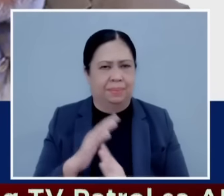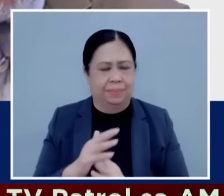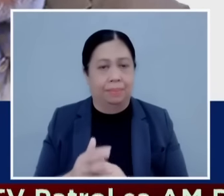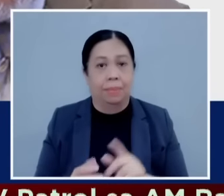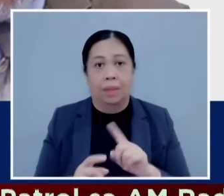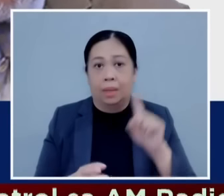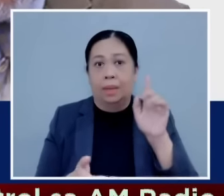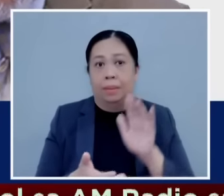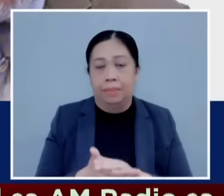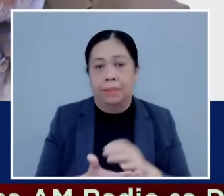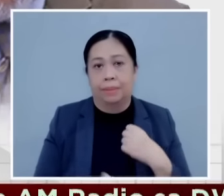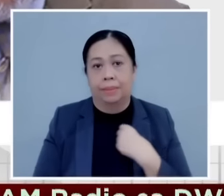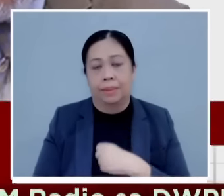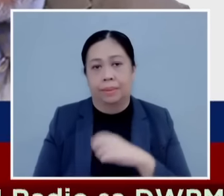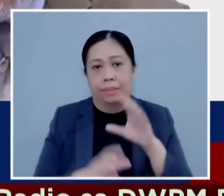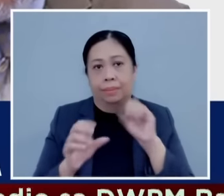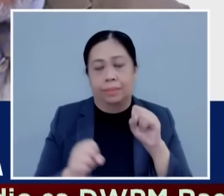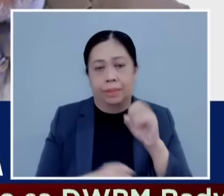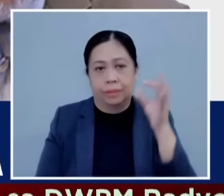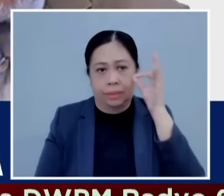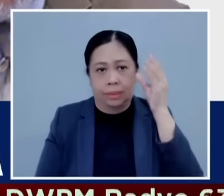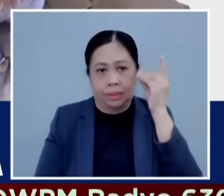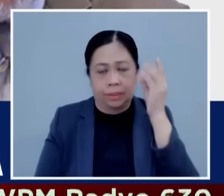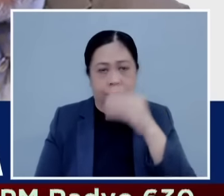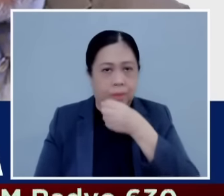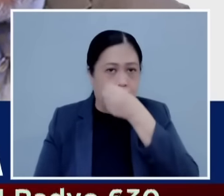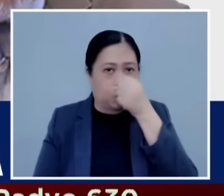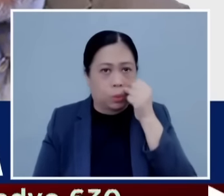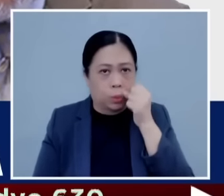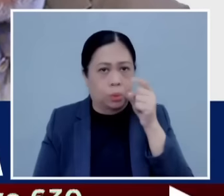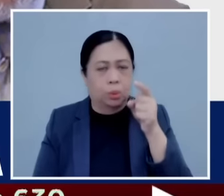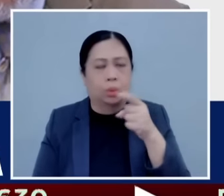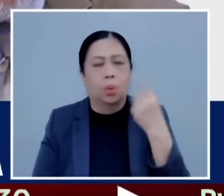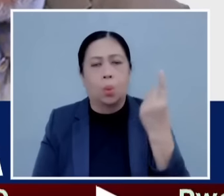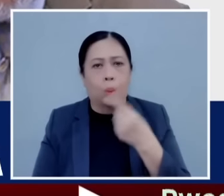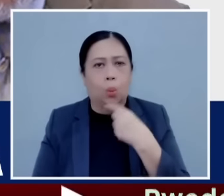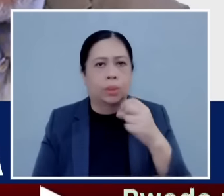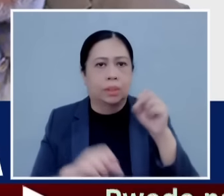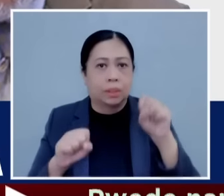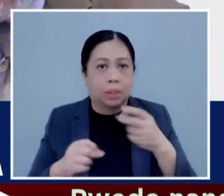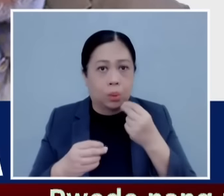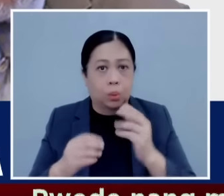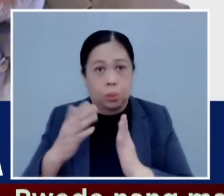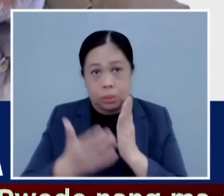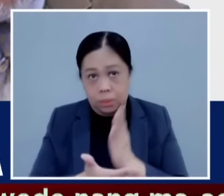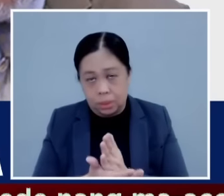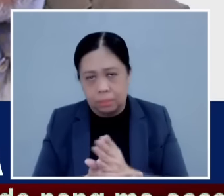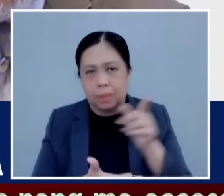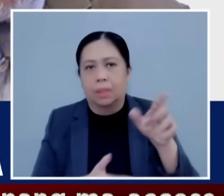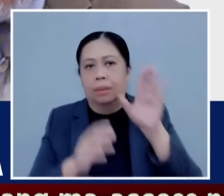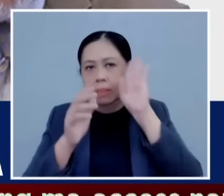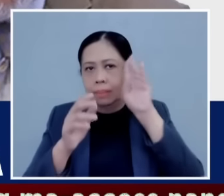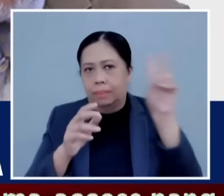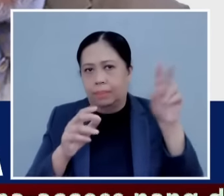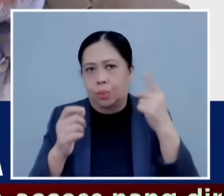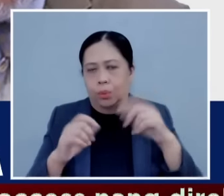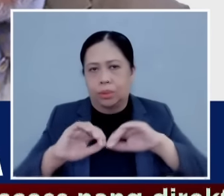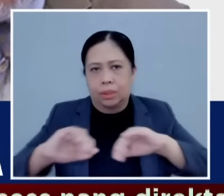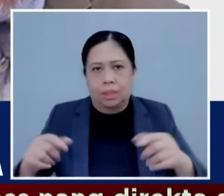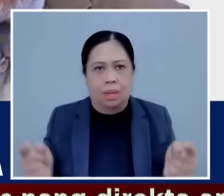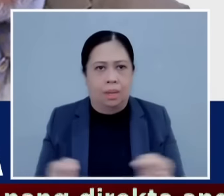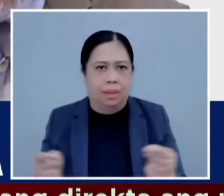Senate President Franklin Drilon at Vicente Soto III na si Pangulong Ferdinand Marcos Jr. lang talaga ang pwedeng tumapos sa bakbaka ng